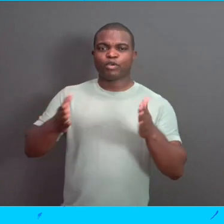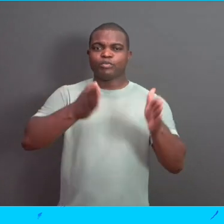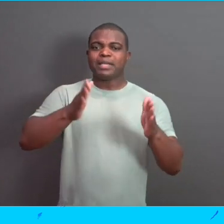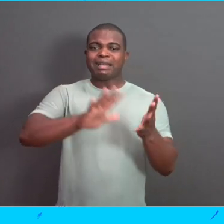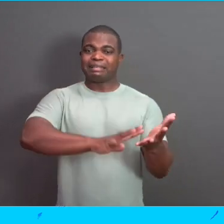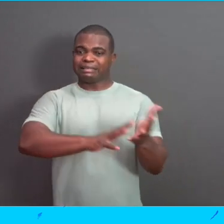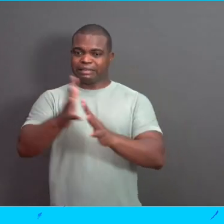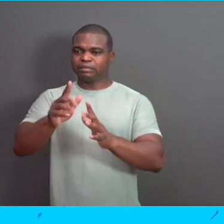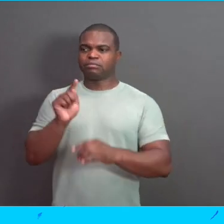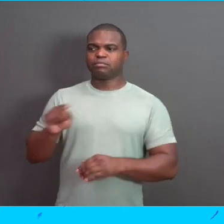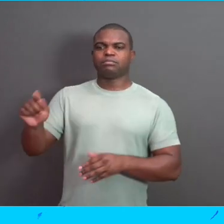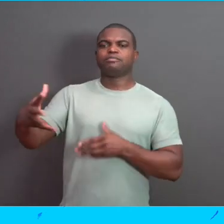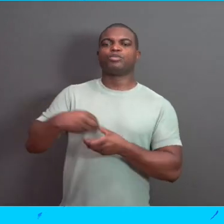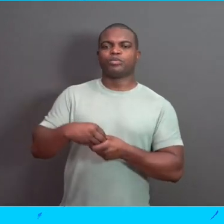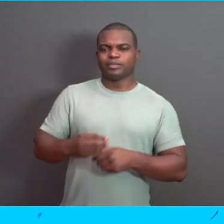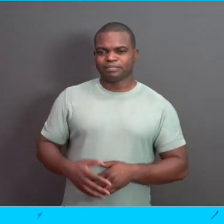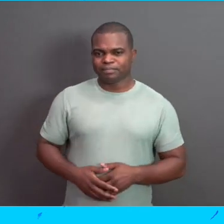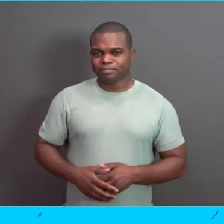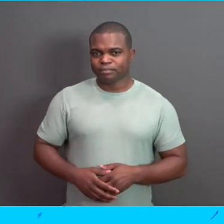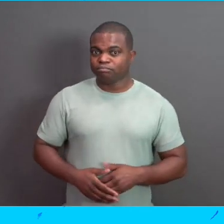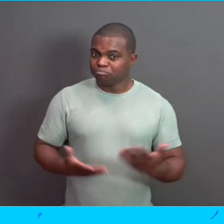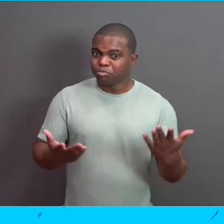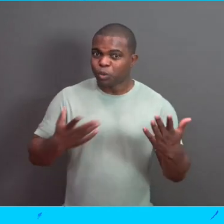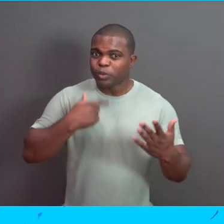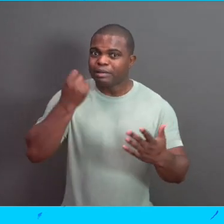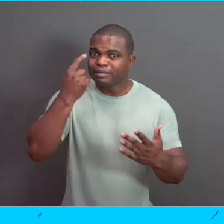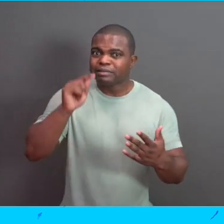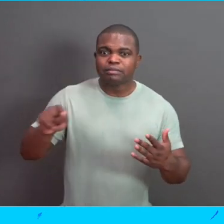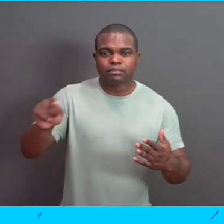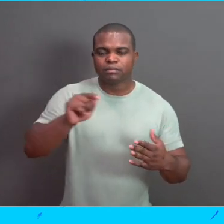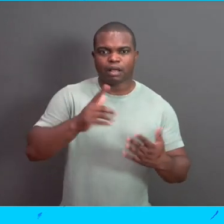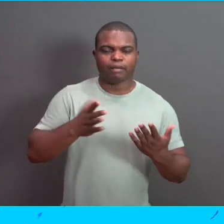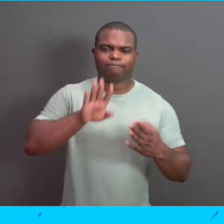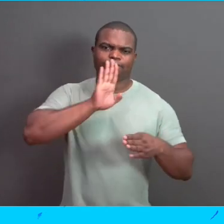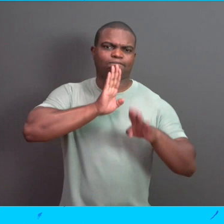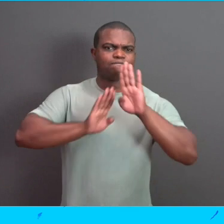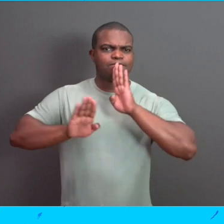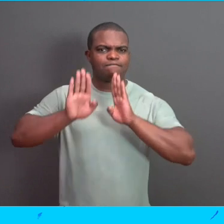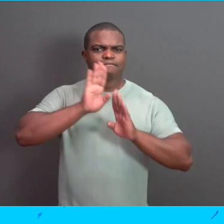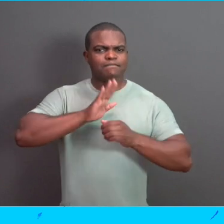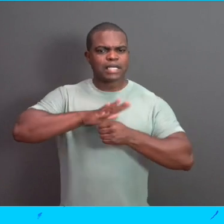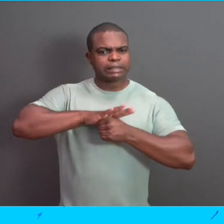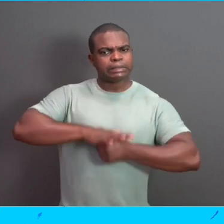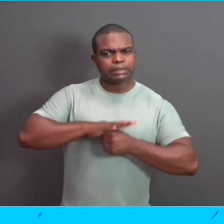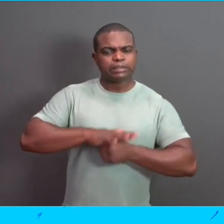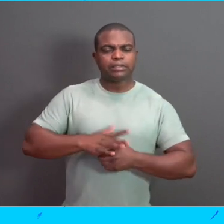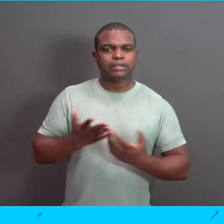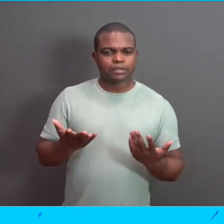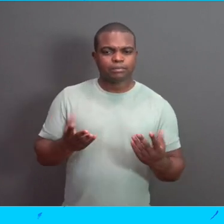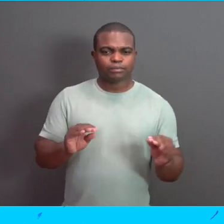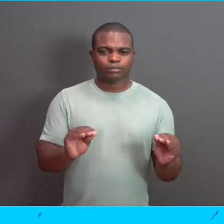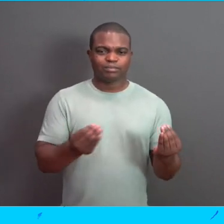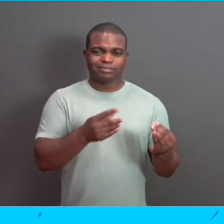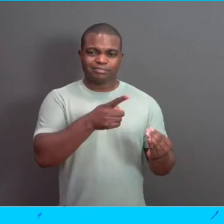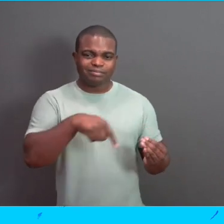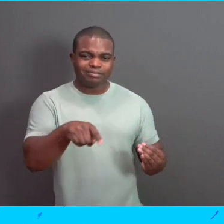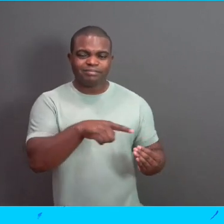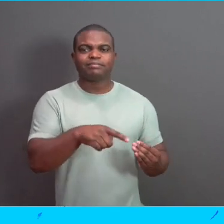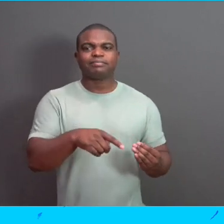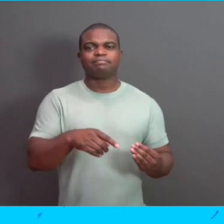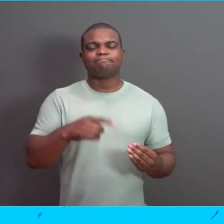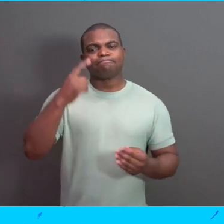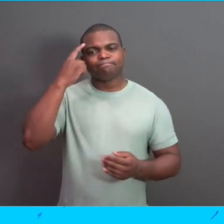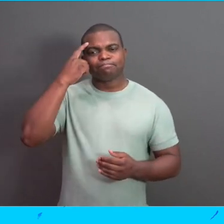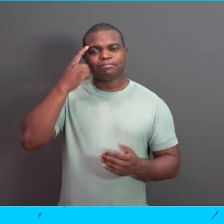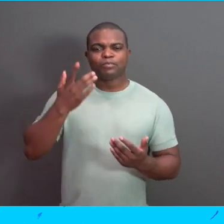Merci, Raquel. J'ai beaucoup aimé l'idée de ces programmes pour l'engagement des adolescents. C'est vraiment